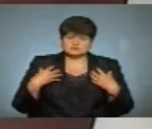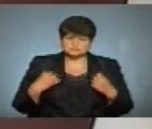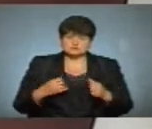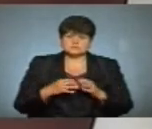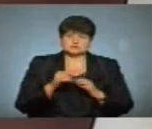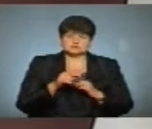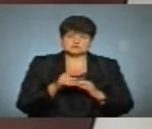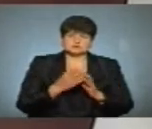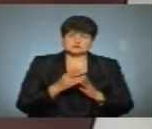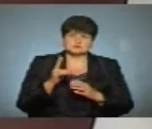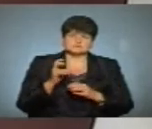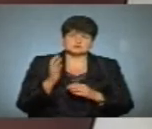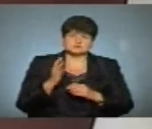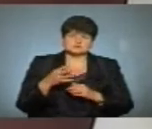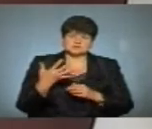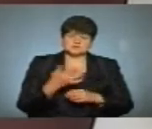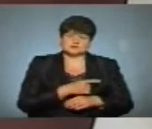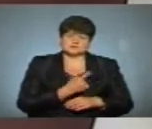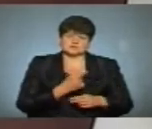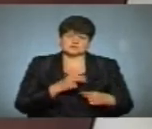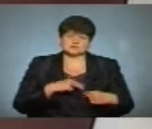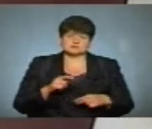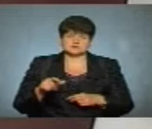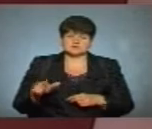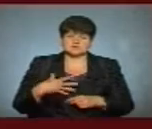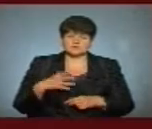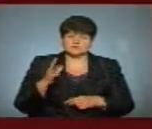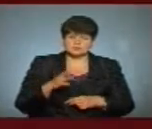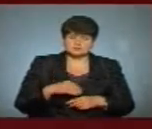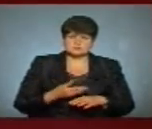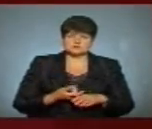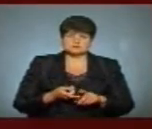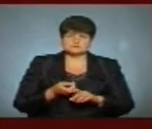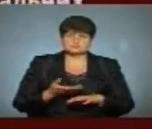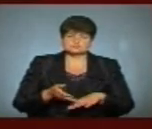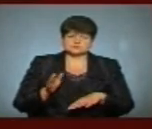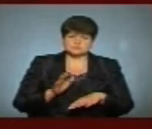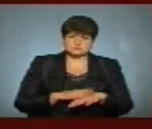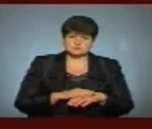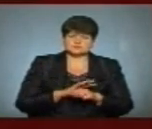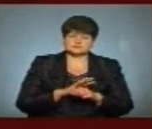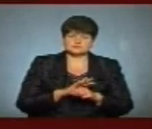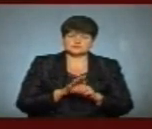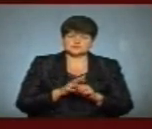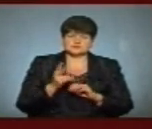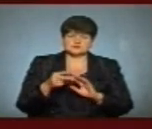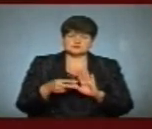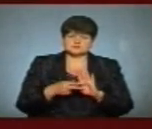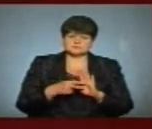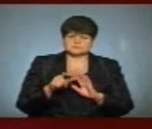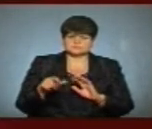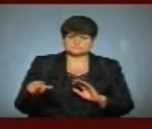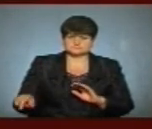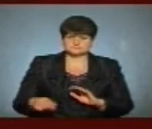також 245 медичних працівників. Померли через ускладнення від COVID-19 27 осіб, каже